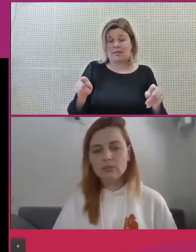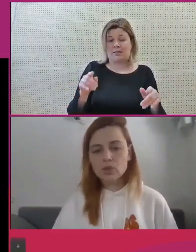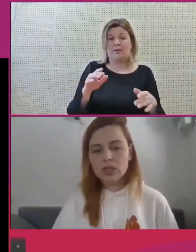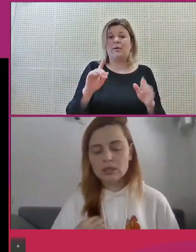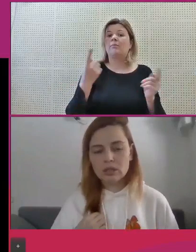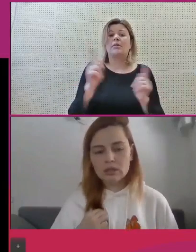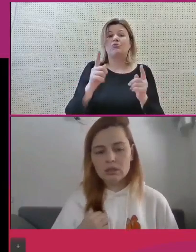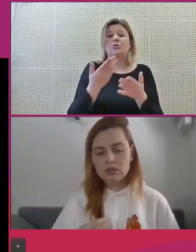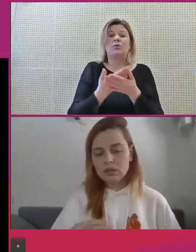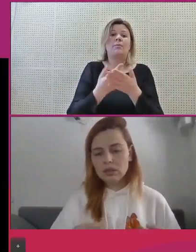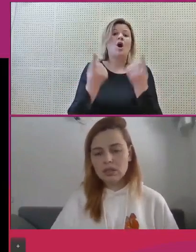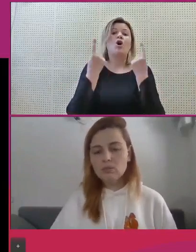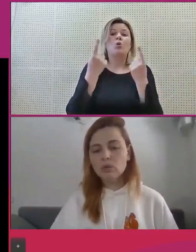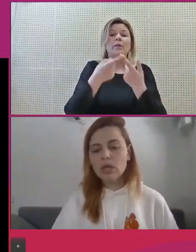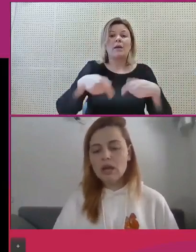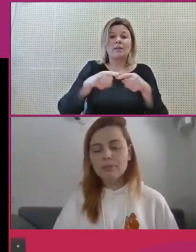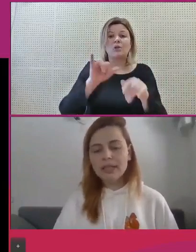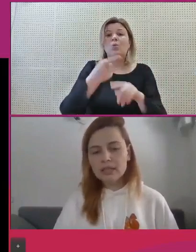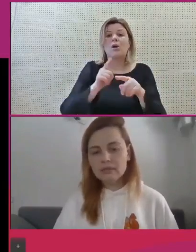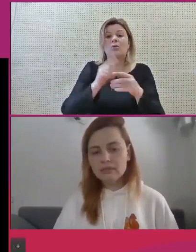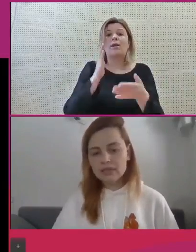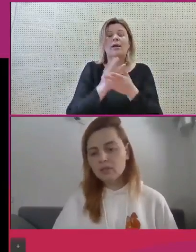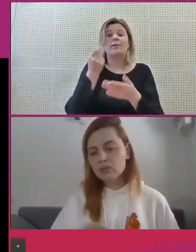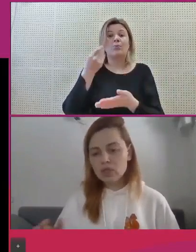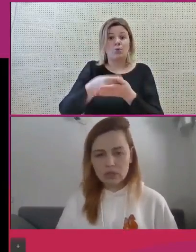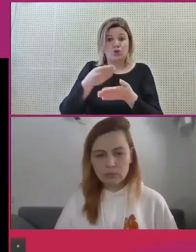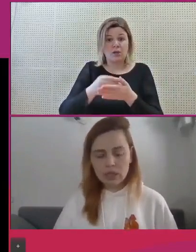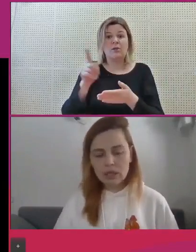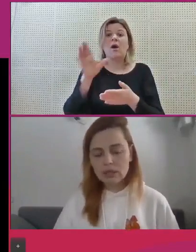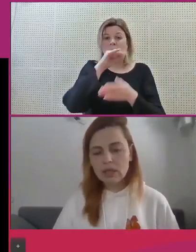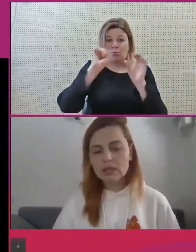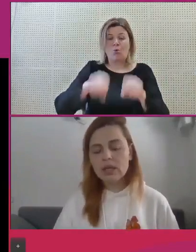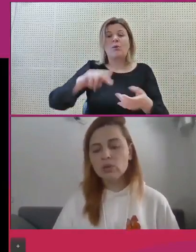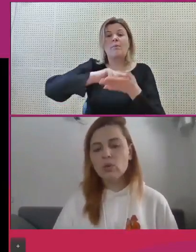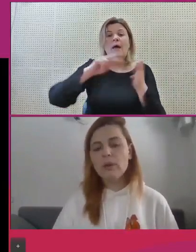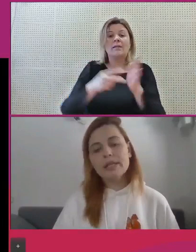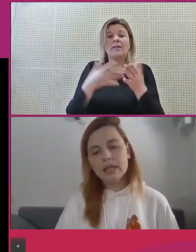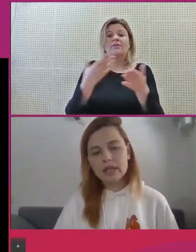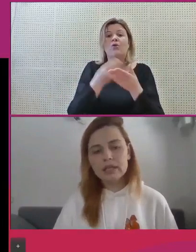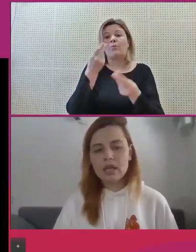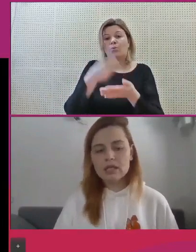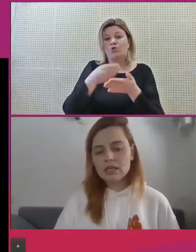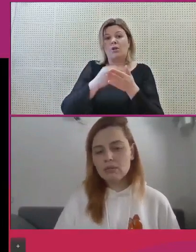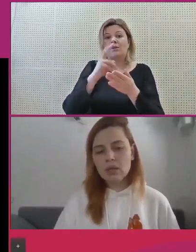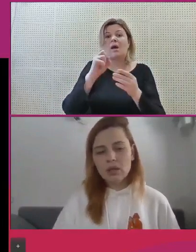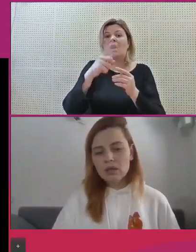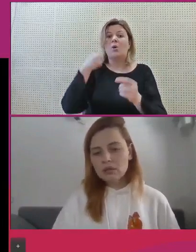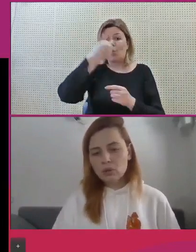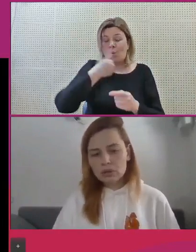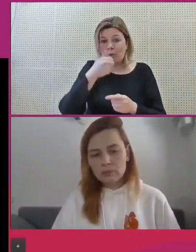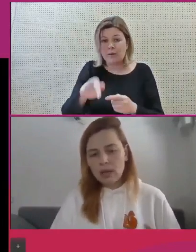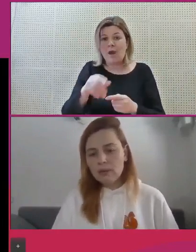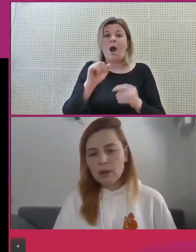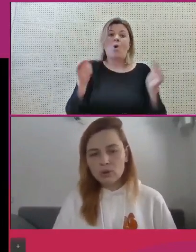уже есть бюджет, и они могут планировать весь свой бюджет там на год, да, то у маленьких организаций, там,